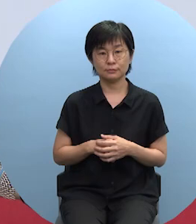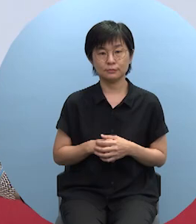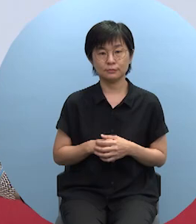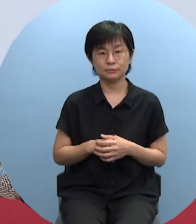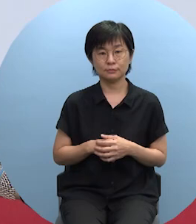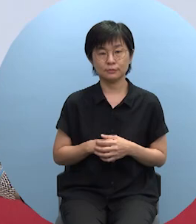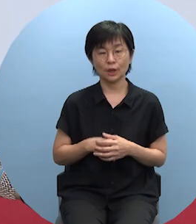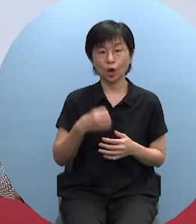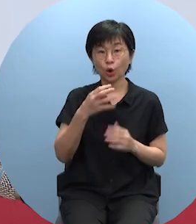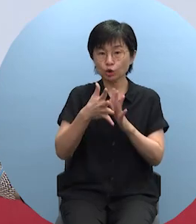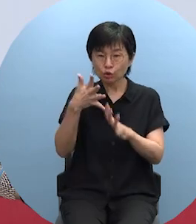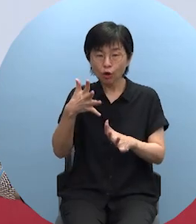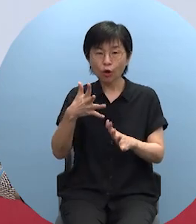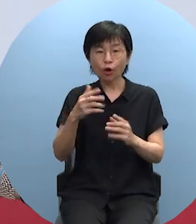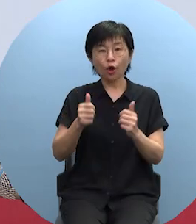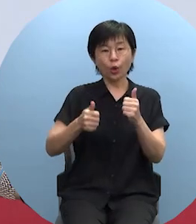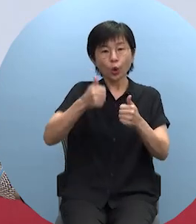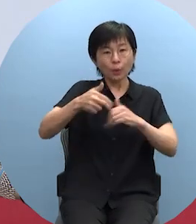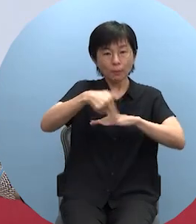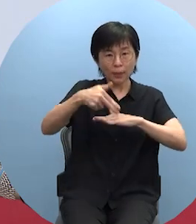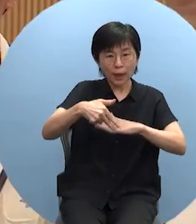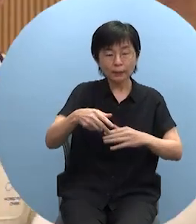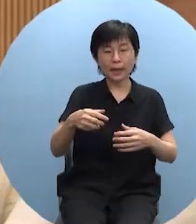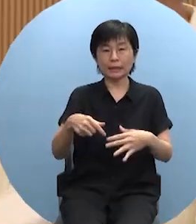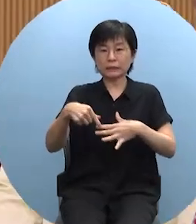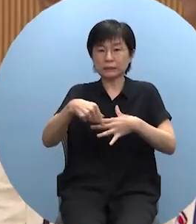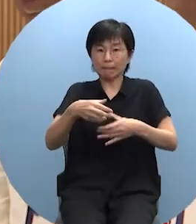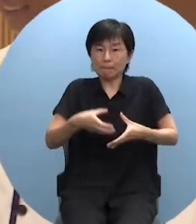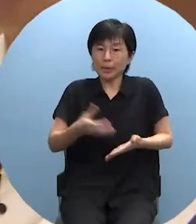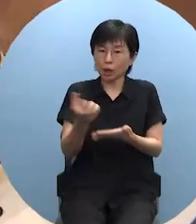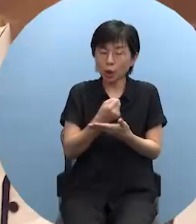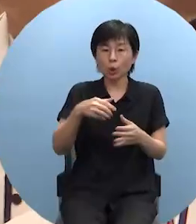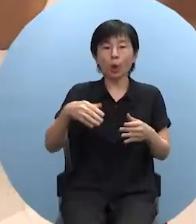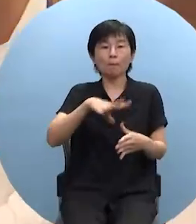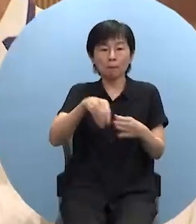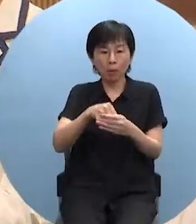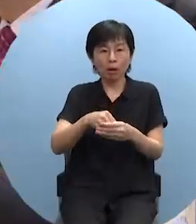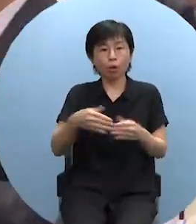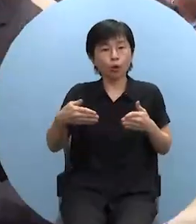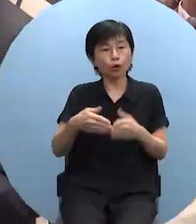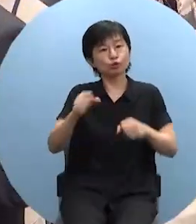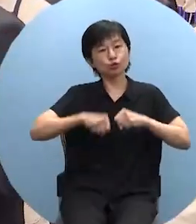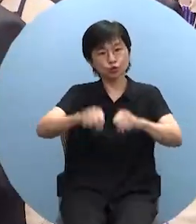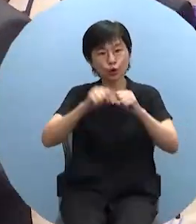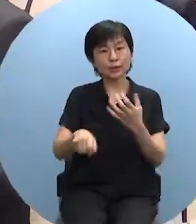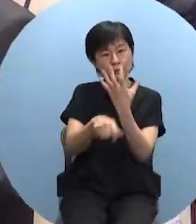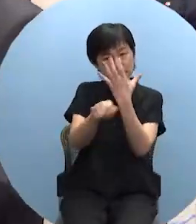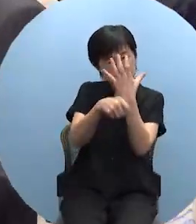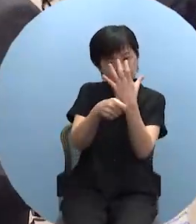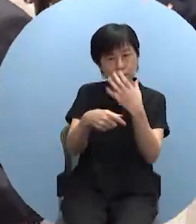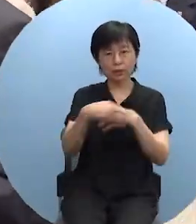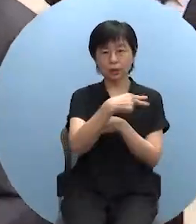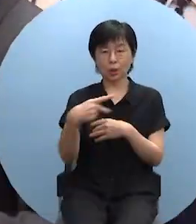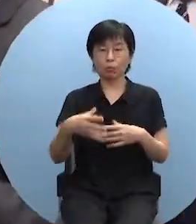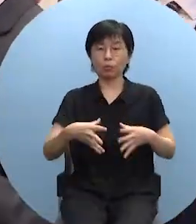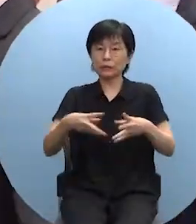港隊在多個項目奪得金牌，包括賽艇劍擊、游泳、欖